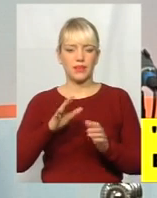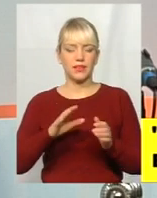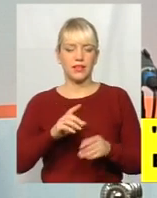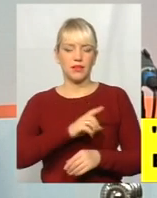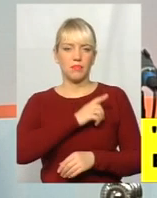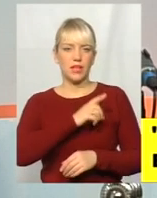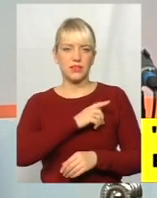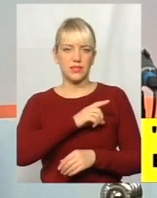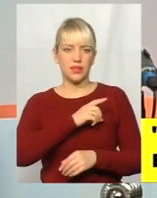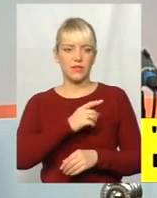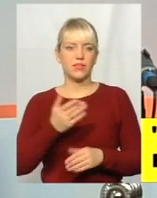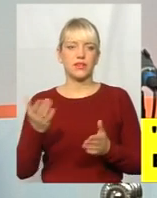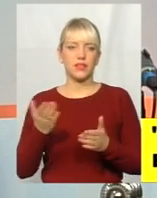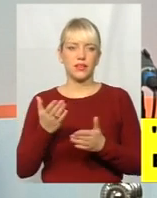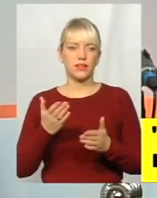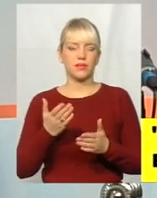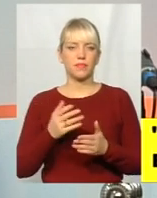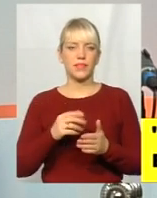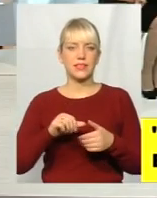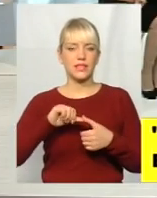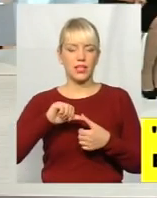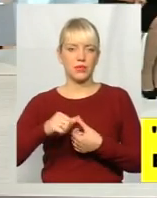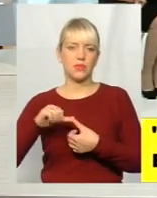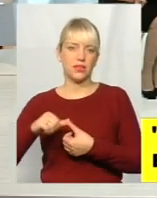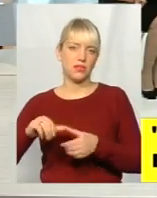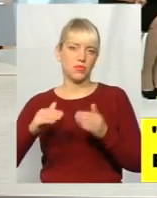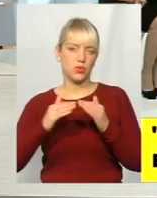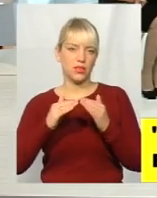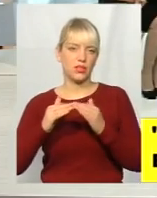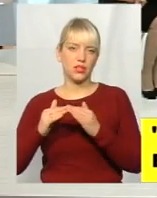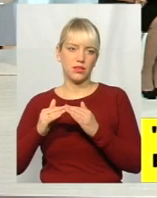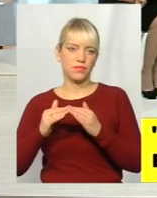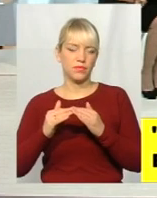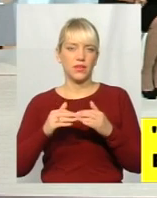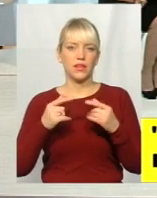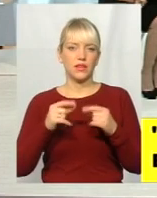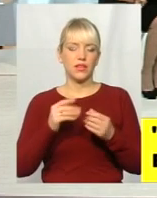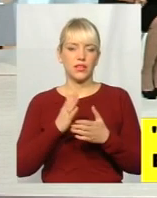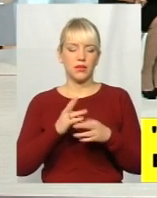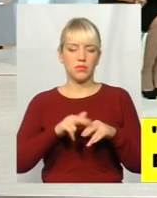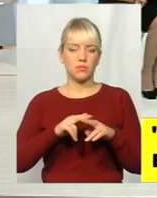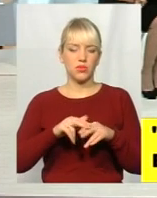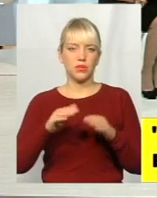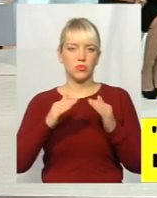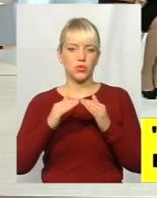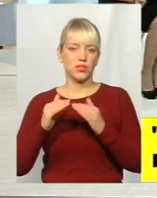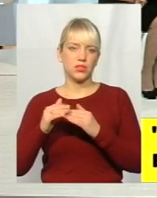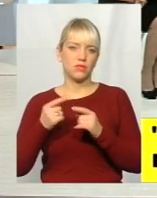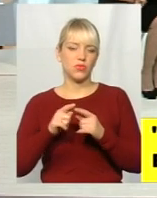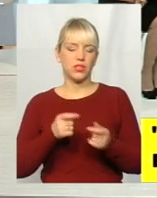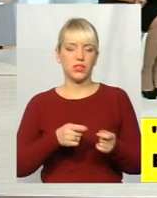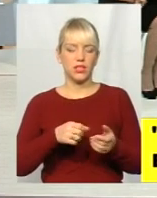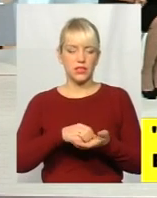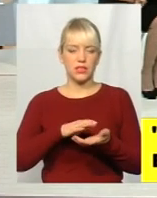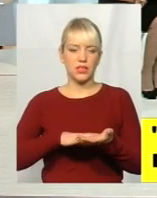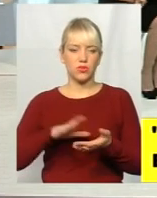майстрів, за якими закріплені будинки, є паспорти будинків, вони заносять всі ремонтні